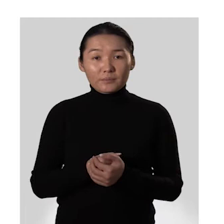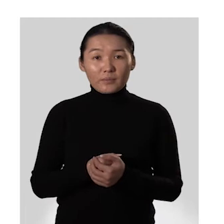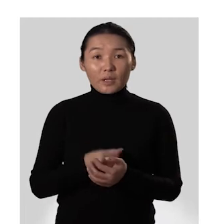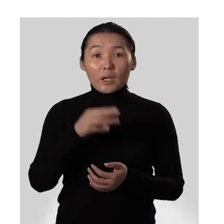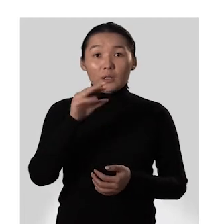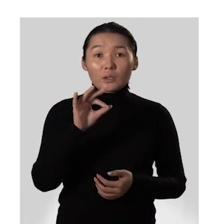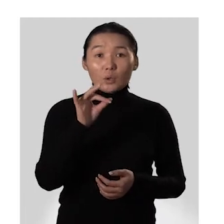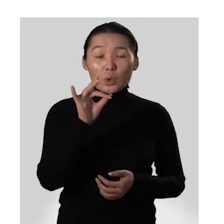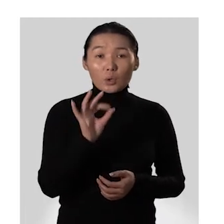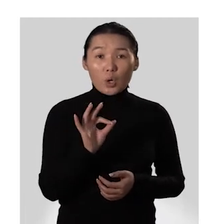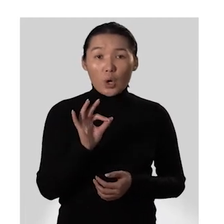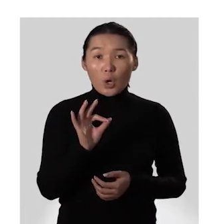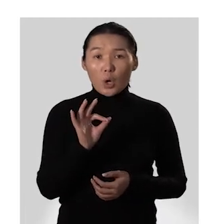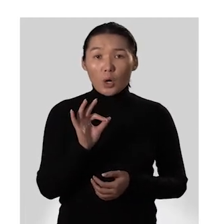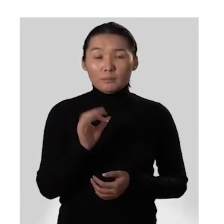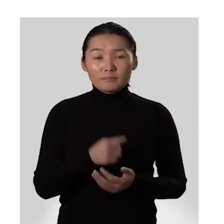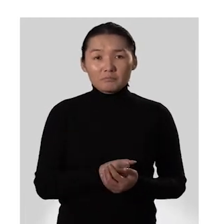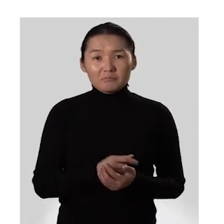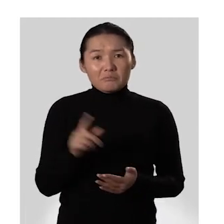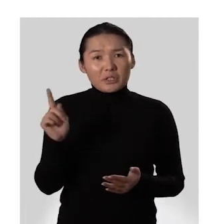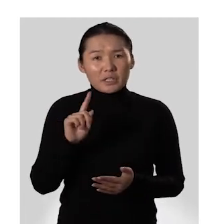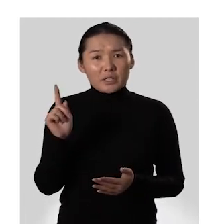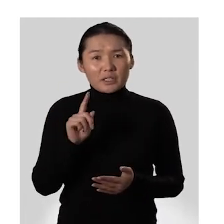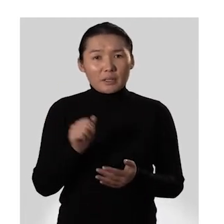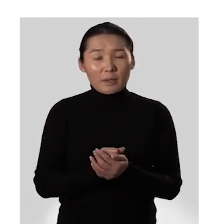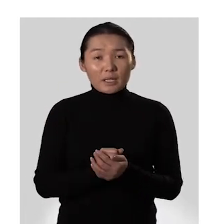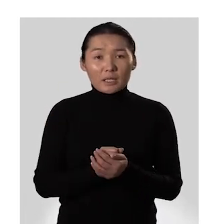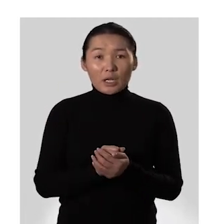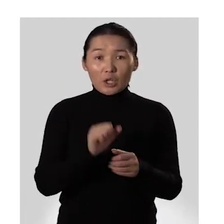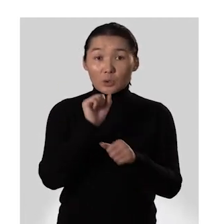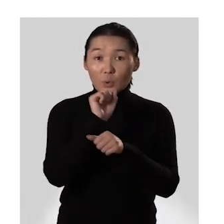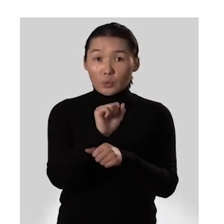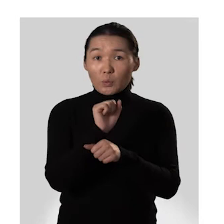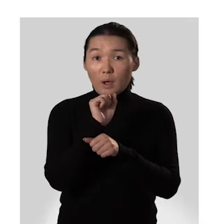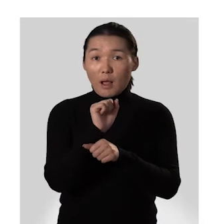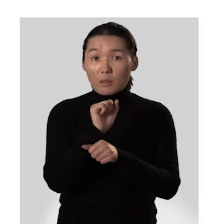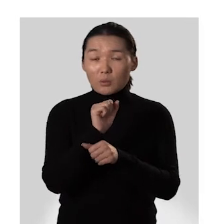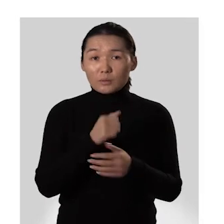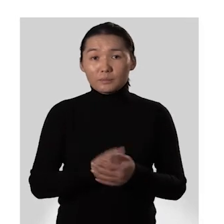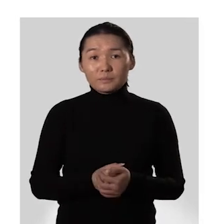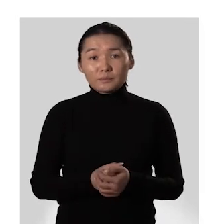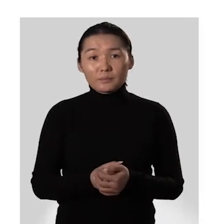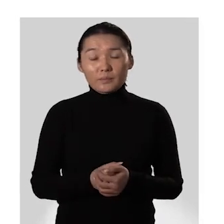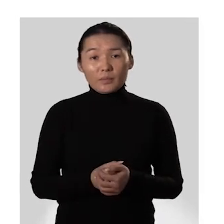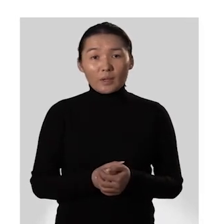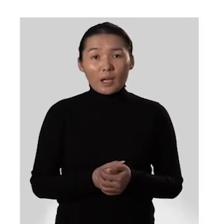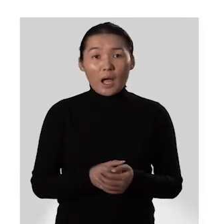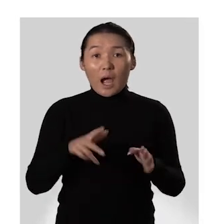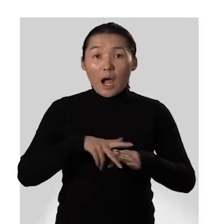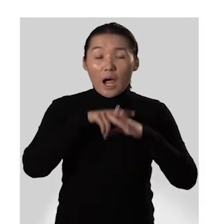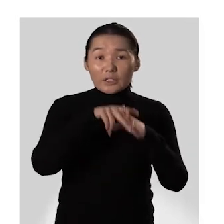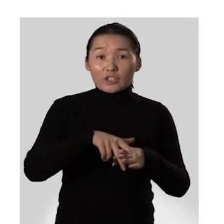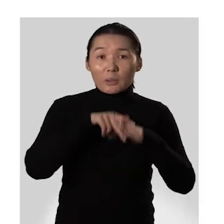Торо. Бир нерсе менен тосуп алуу. Ат чабышта